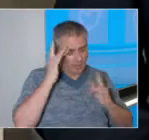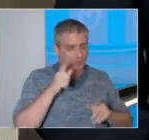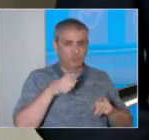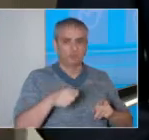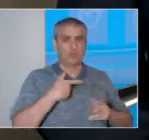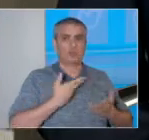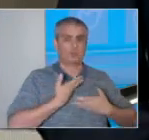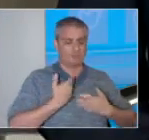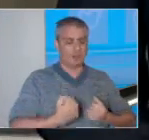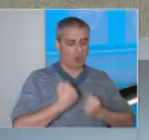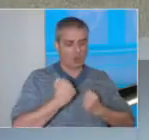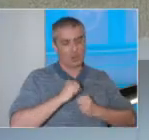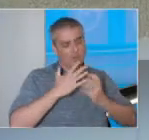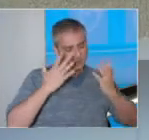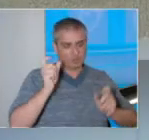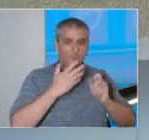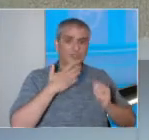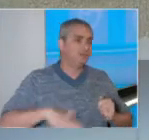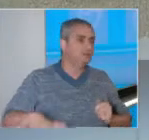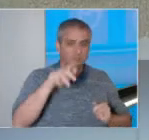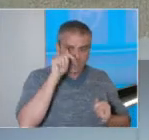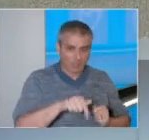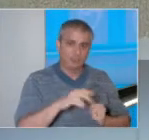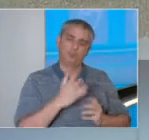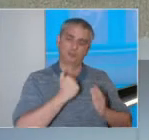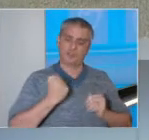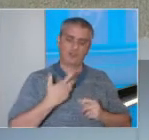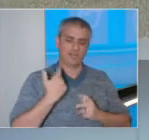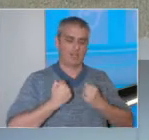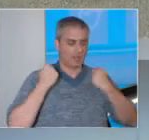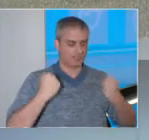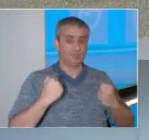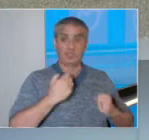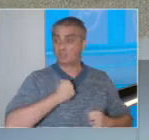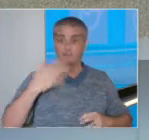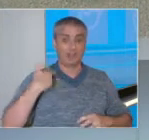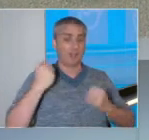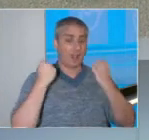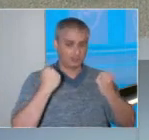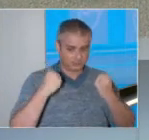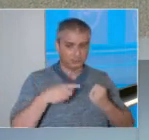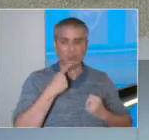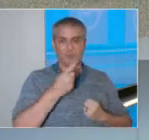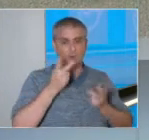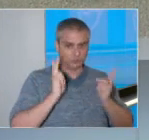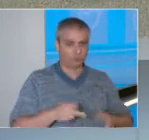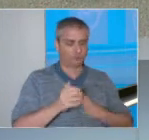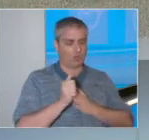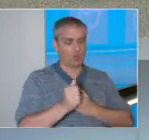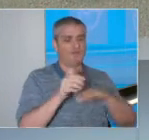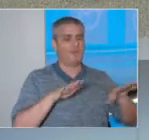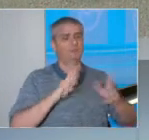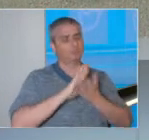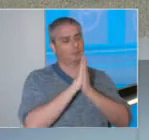לכך שנקבל את הכוח המרבי מאזרחי מדינת ישראל, שימינה תהיה חזקה. כי שימינה תהיה חזקה, זה אומר שאפשר להוביל